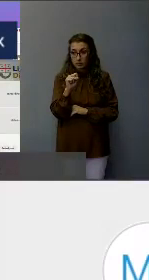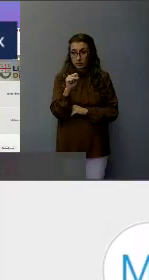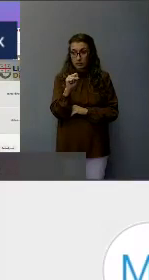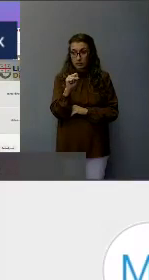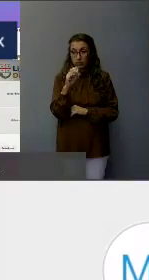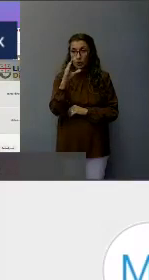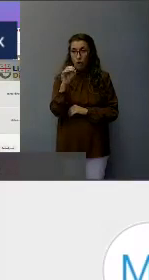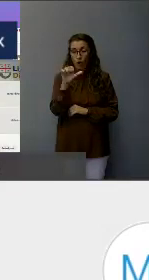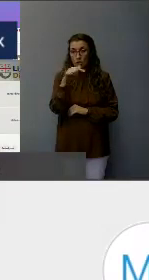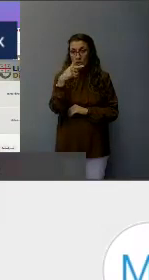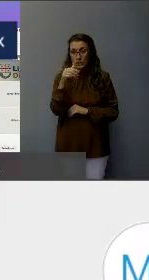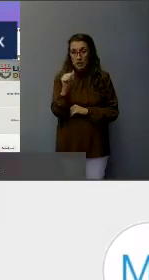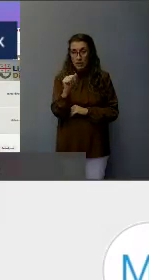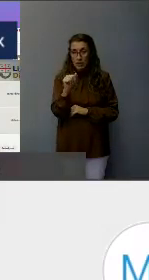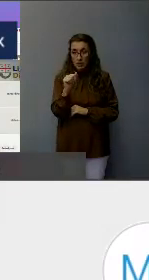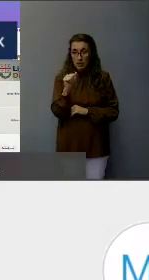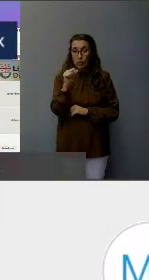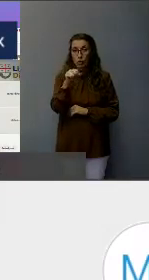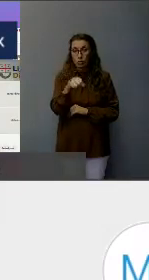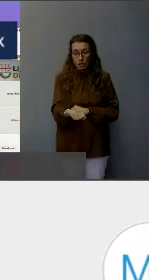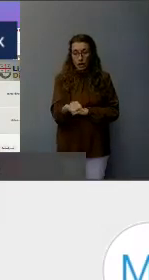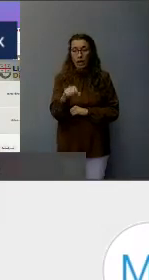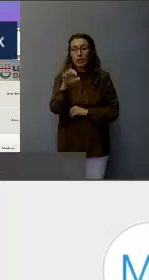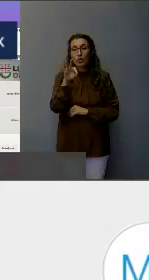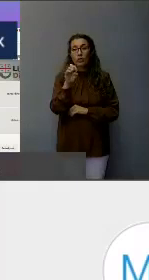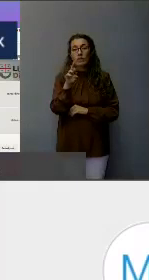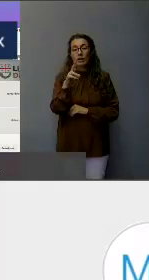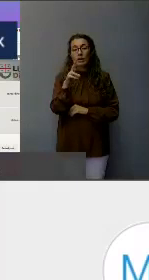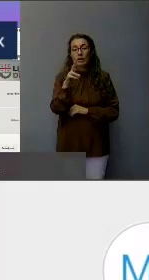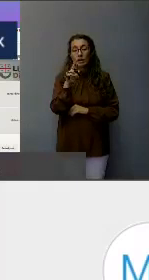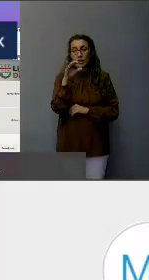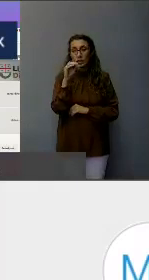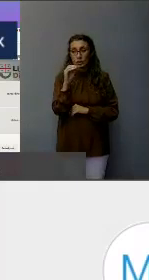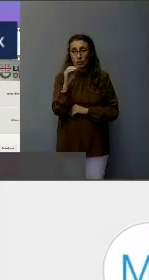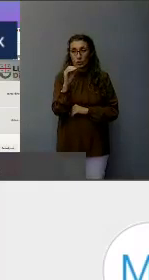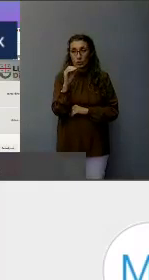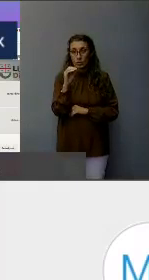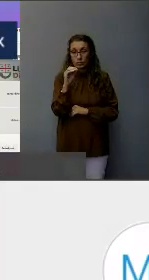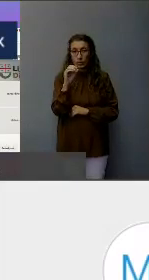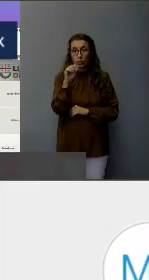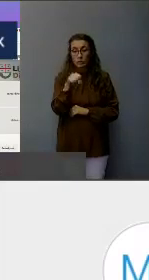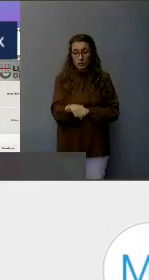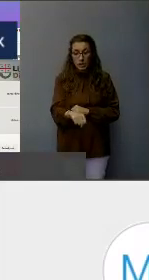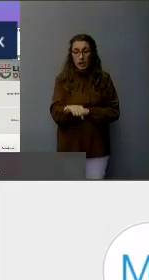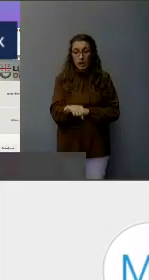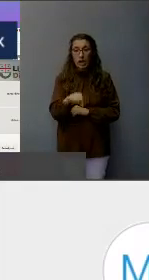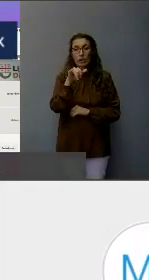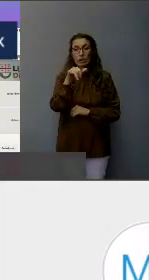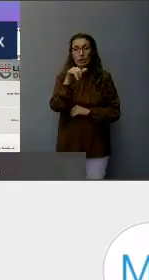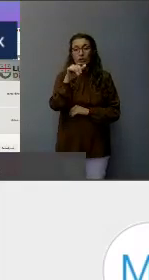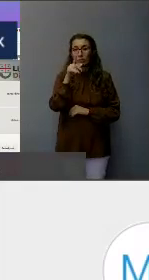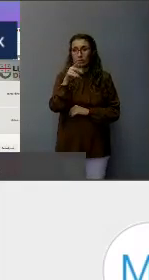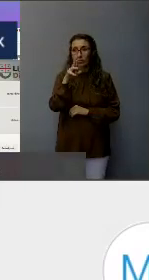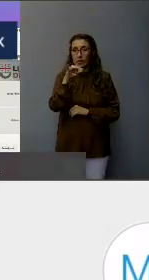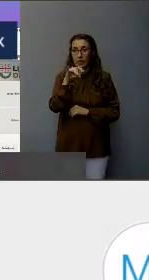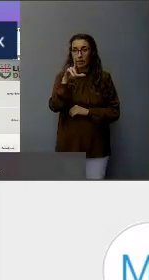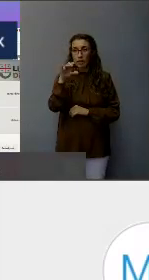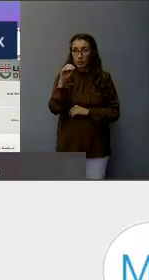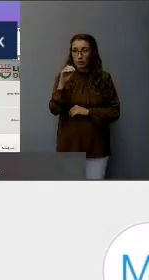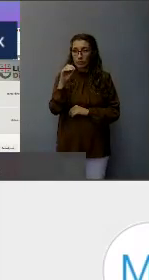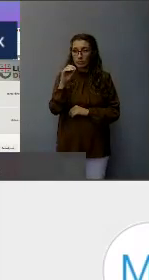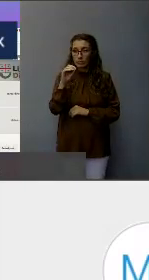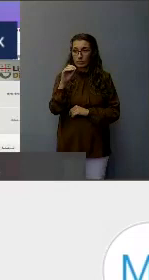consigliere costa aria consigliere a ferrero contraria consigliere grillo